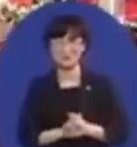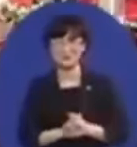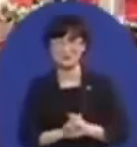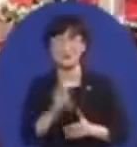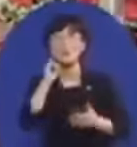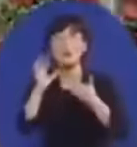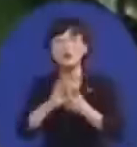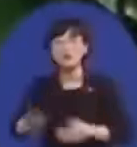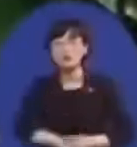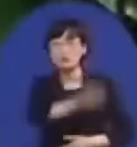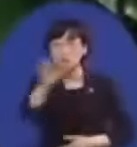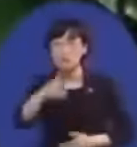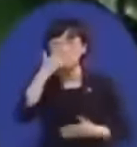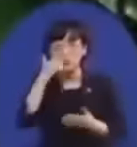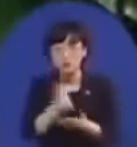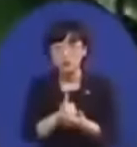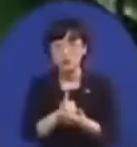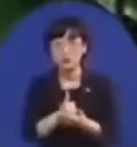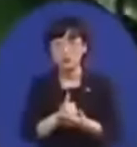만일 우리가 죄